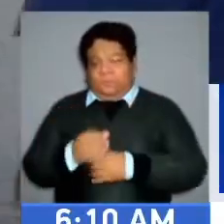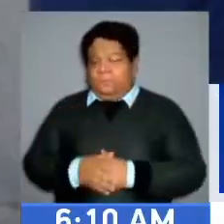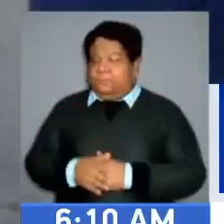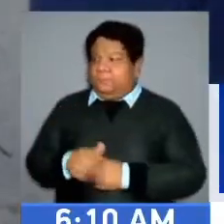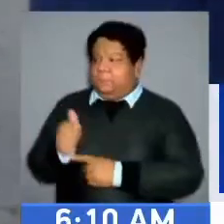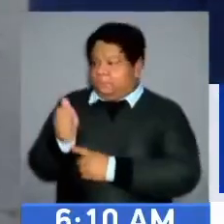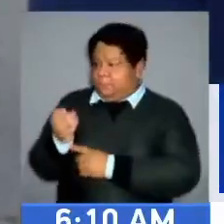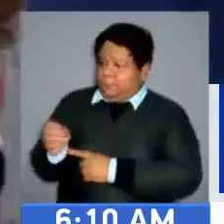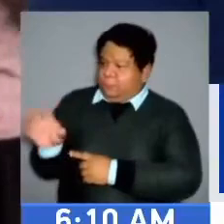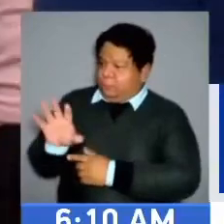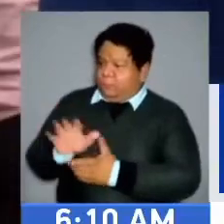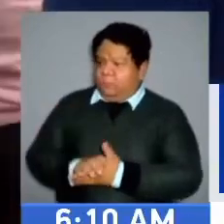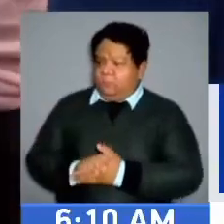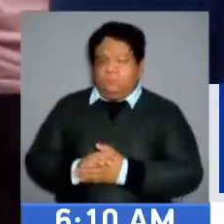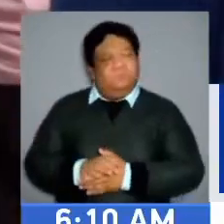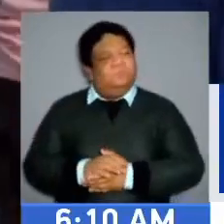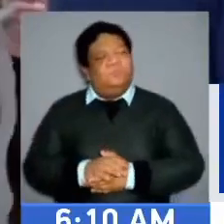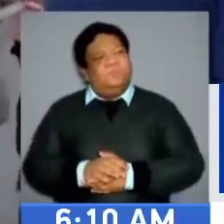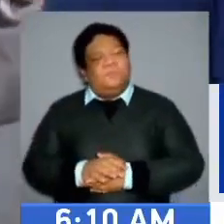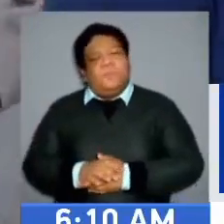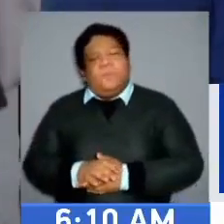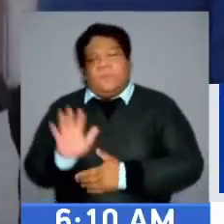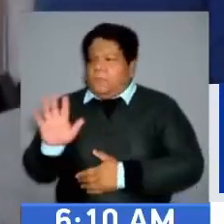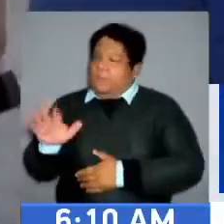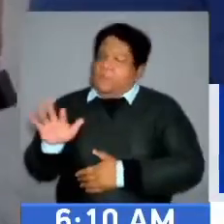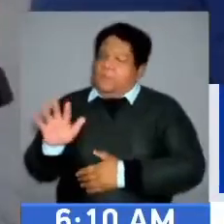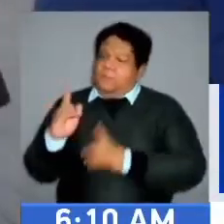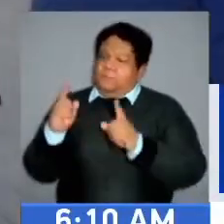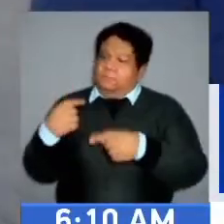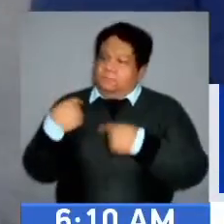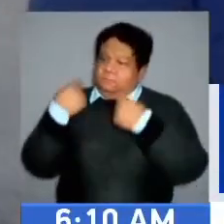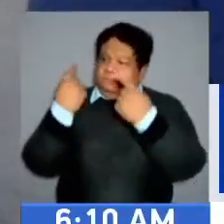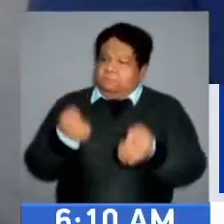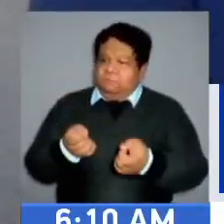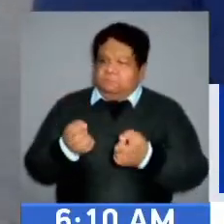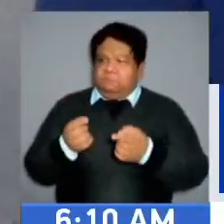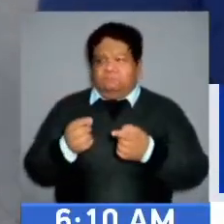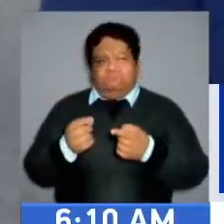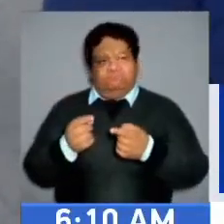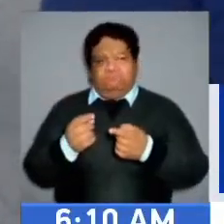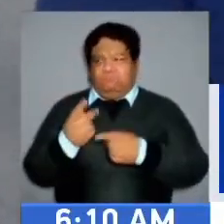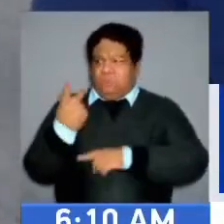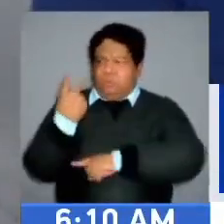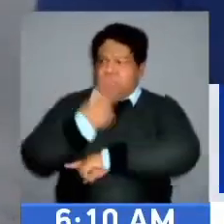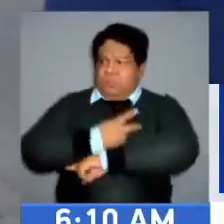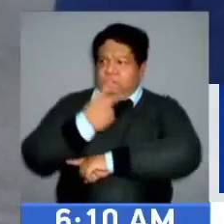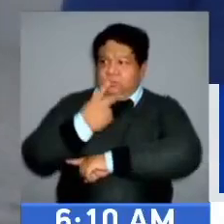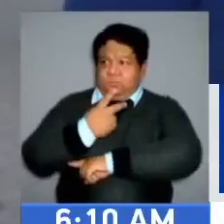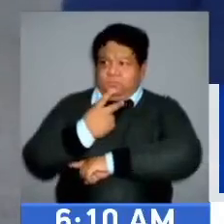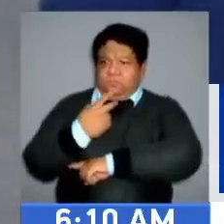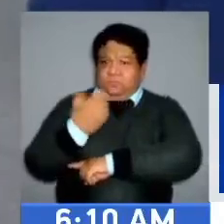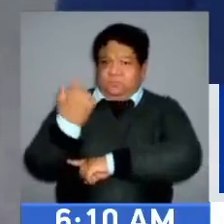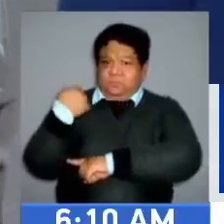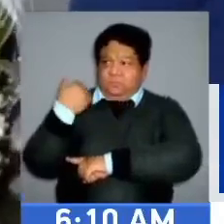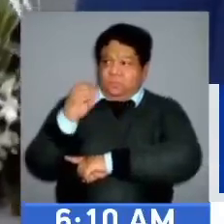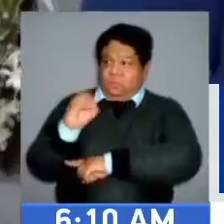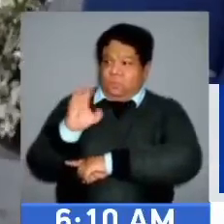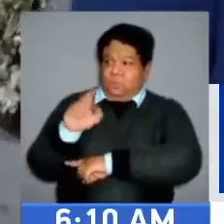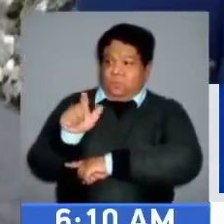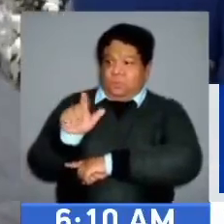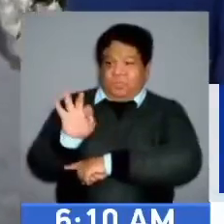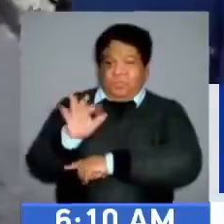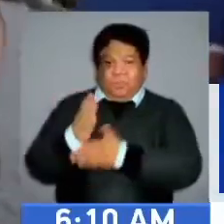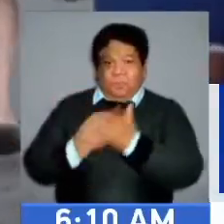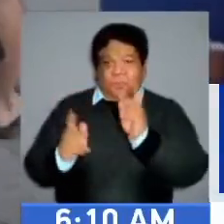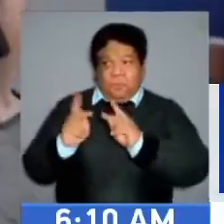yung na-monitor natin na dumaan sa nakalipas sa 2 araw? I understand, October 29 pa lang. Yes, may mga bumisita na. So last October